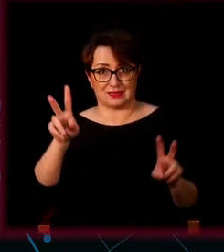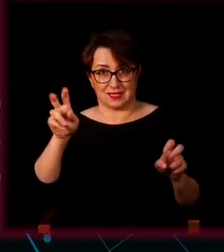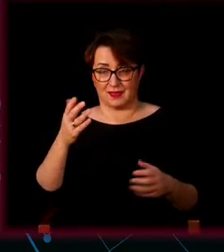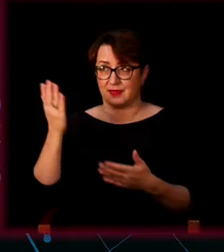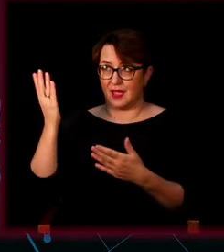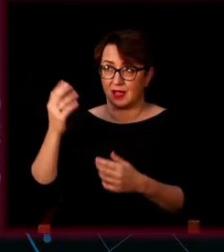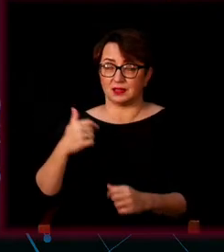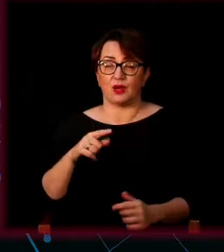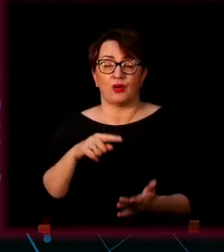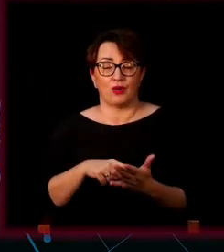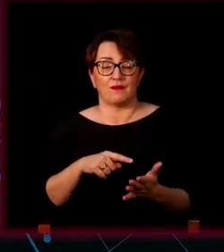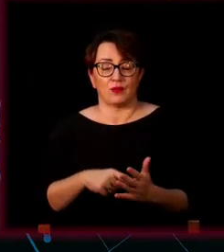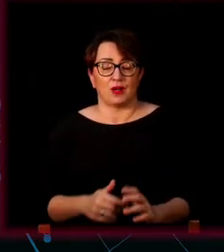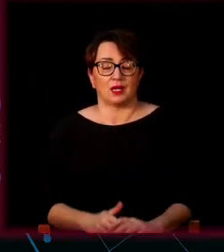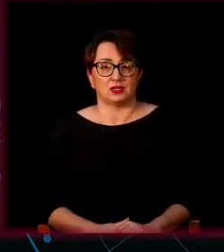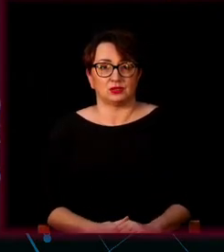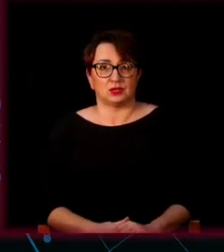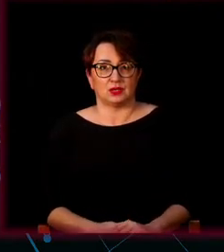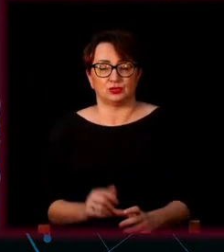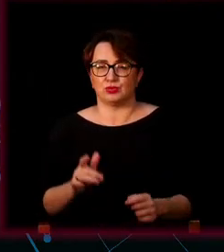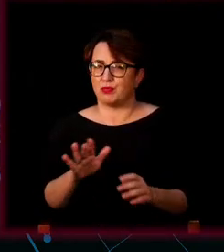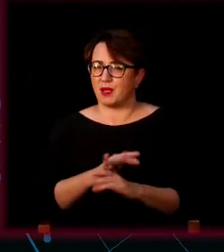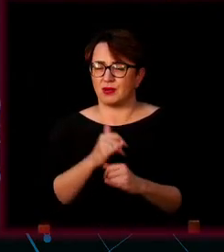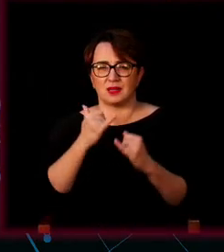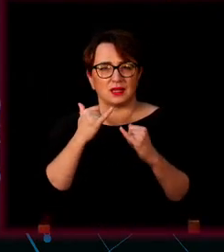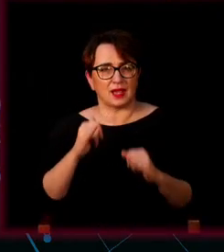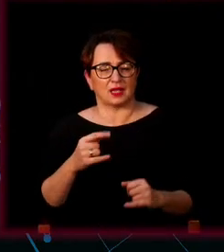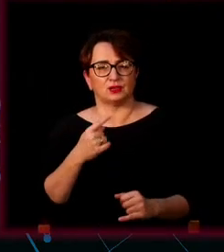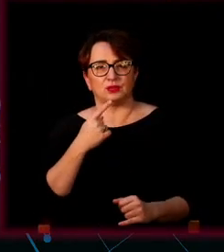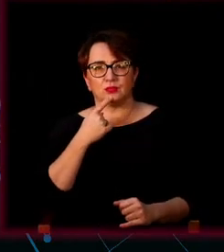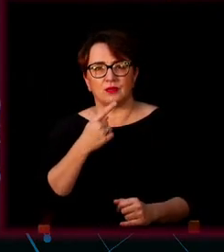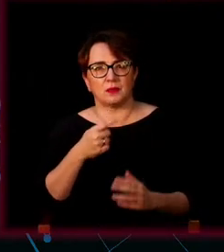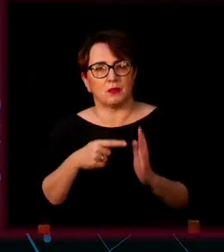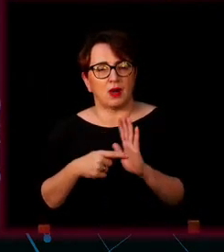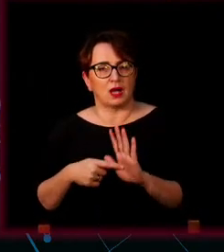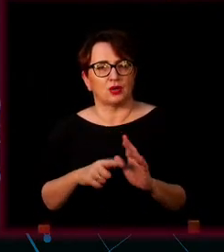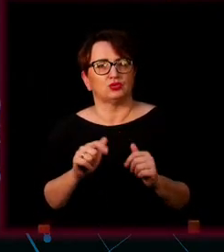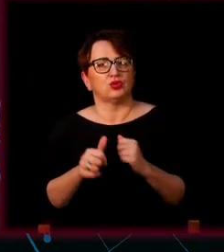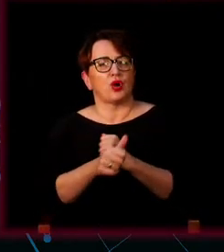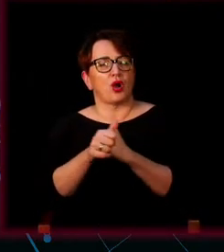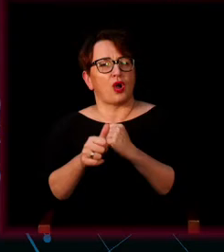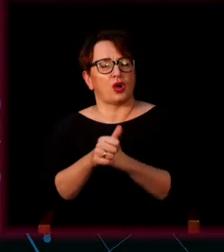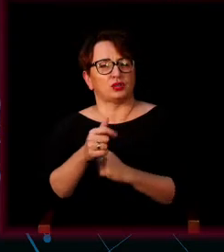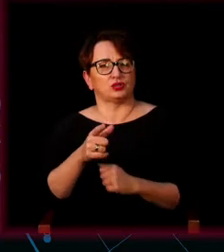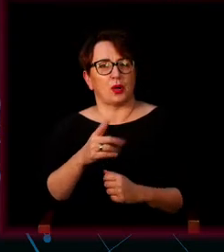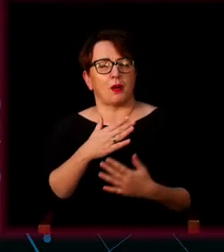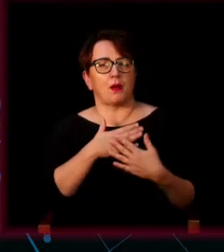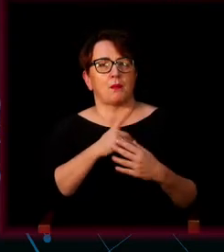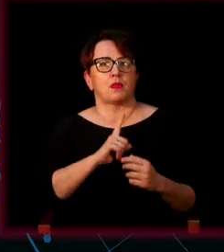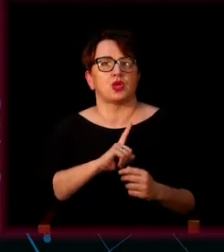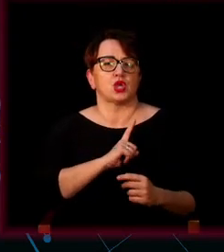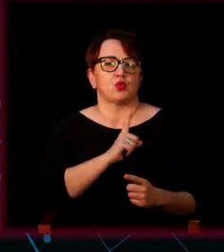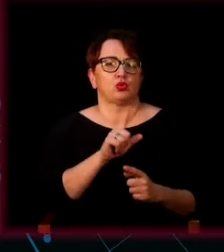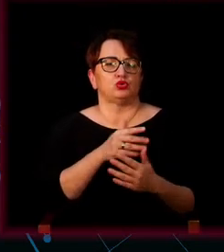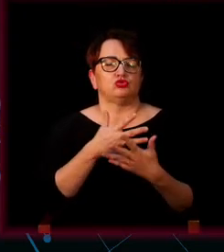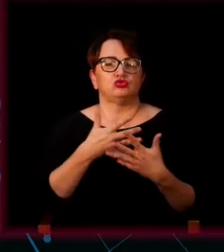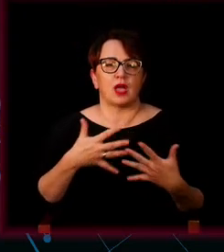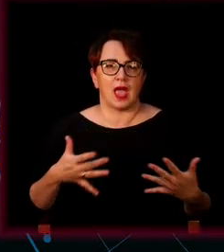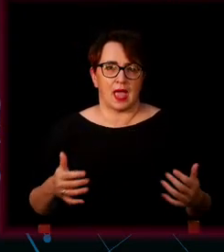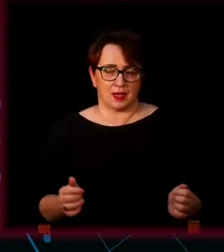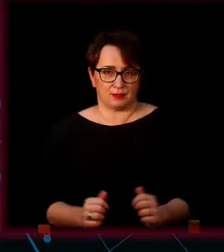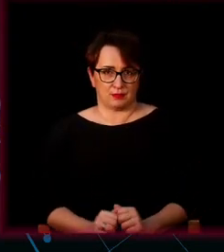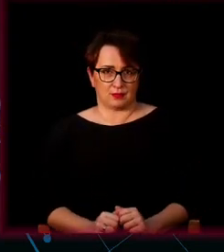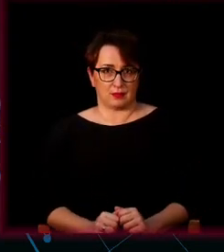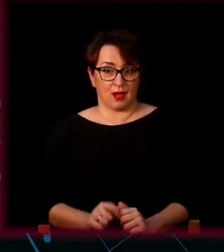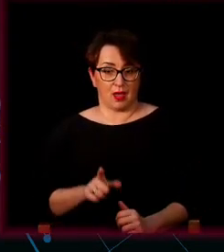umieściłem na tym slajdzie, właśnie zupełnie jakby inaczej definiuje to, na czym może polegać patriotyzm, jako miłość do pewnej ziemi, ale miłość do